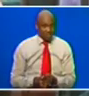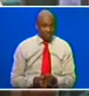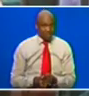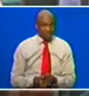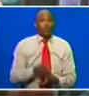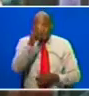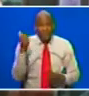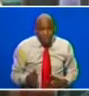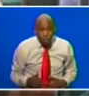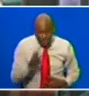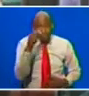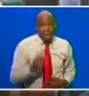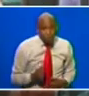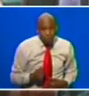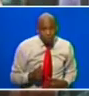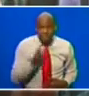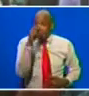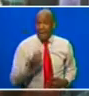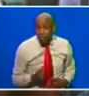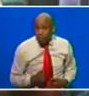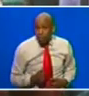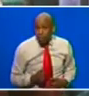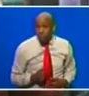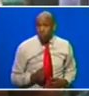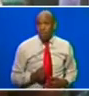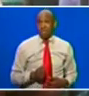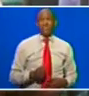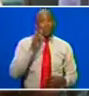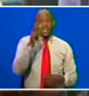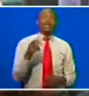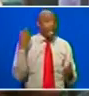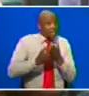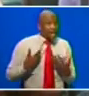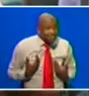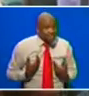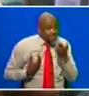Ama hamjaviona? Hamjaviona? Ngomeni havijafika?